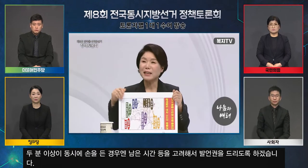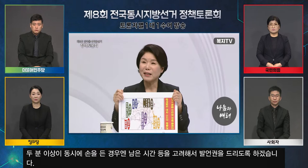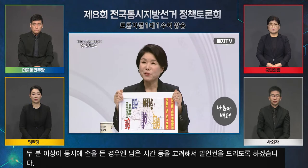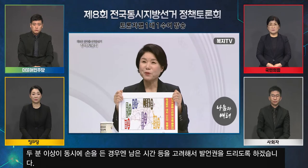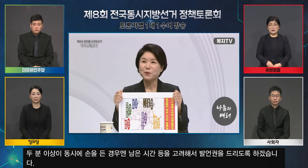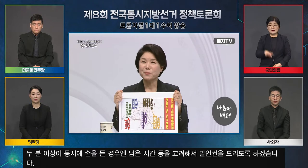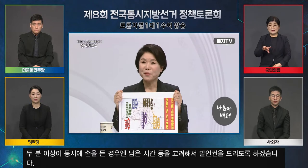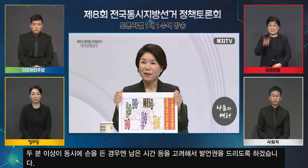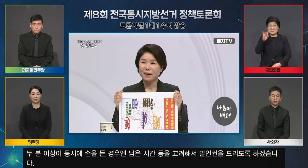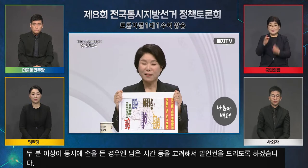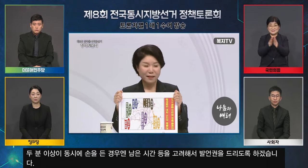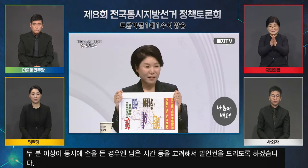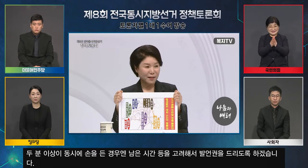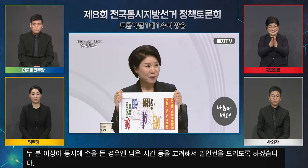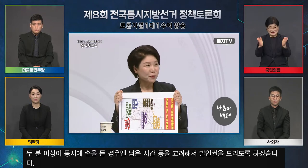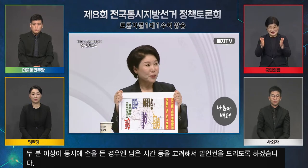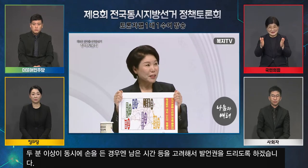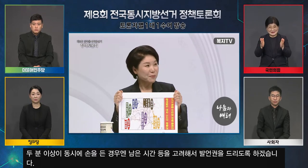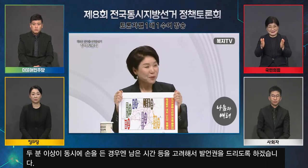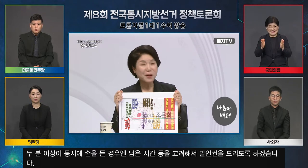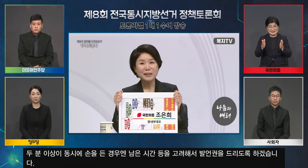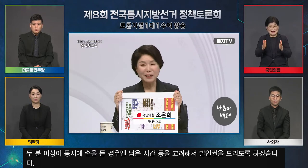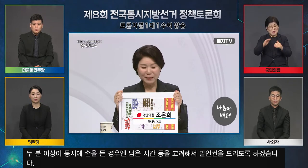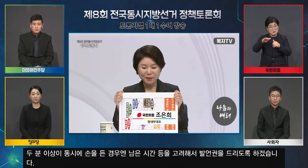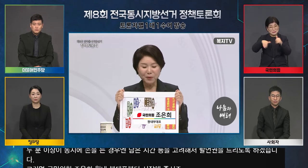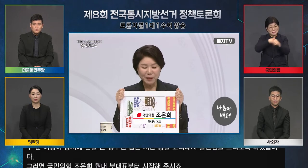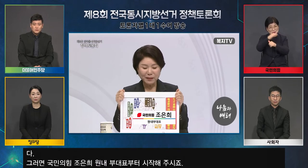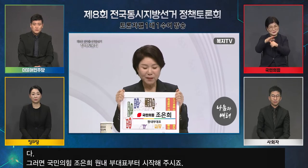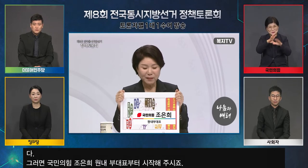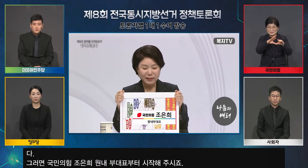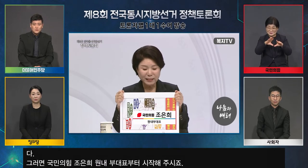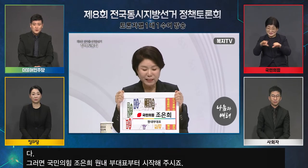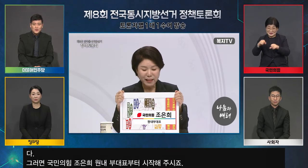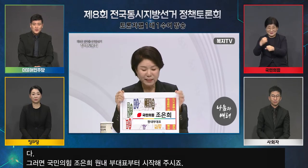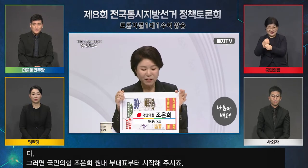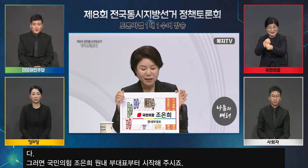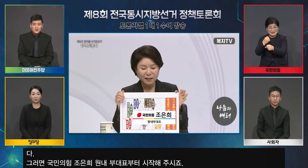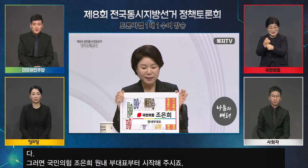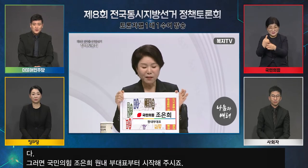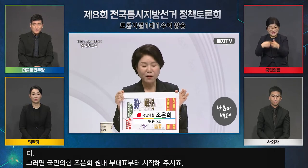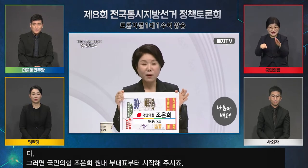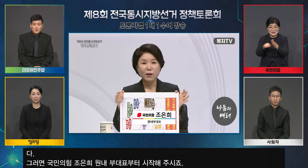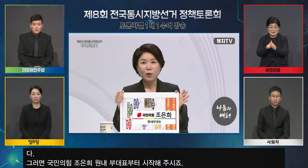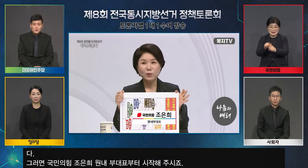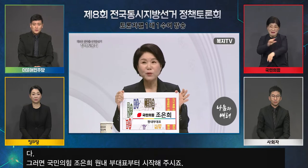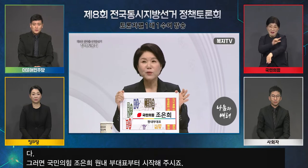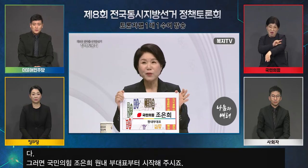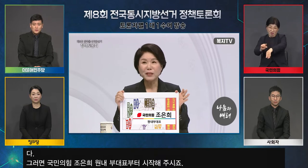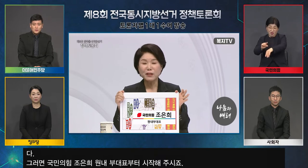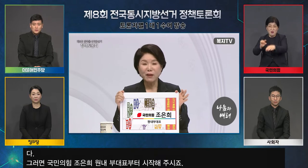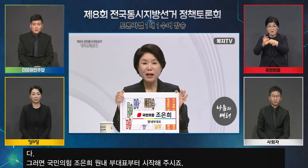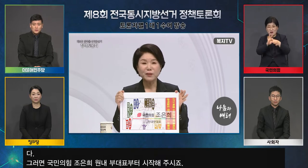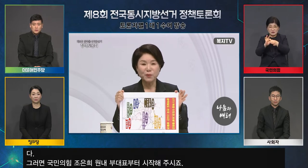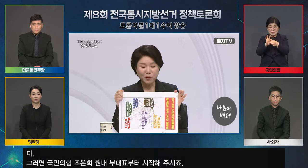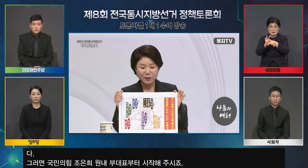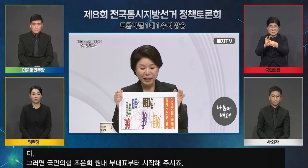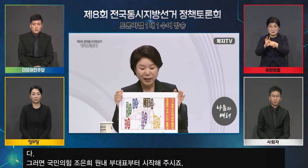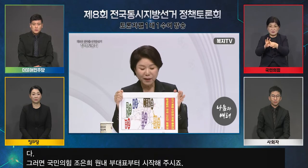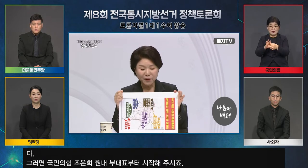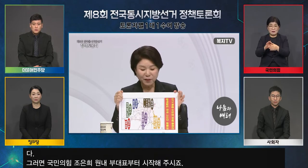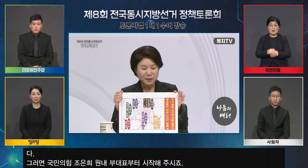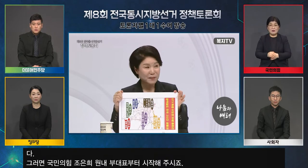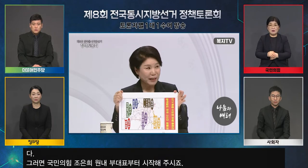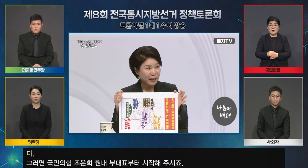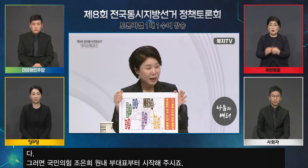처음 시작이니까 조금 분위기를 풀어간다는 측면에서 GTX 관련해서 홍성국 의원님과 또